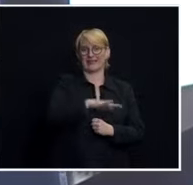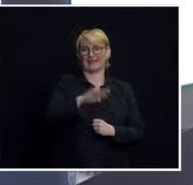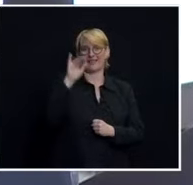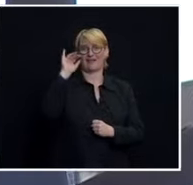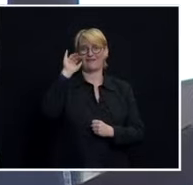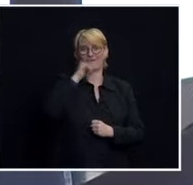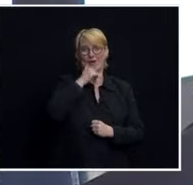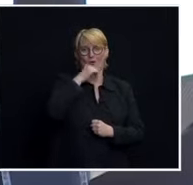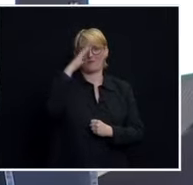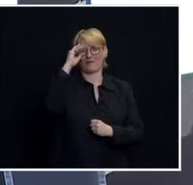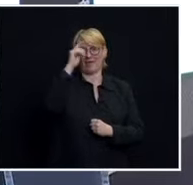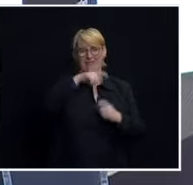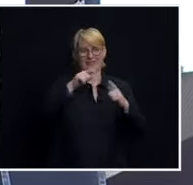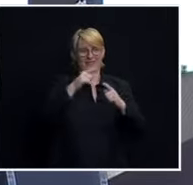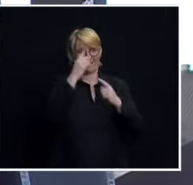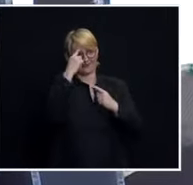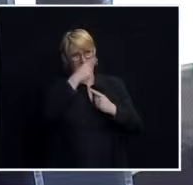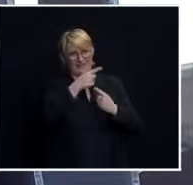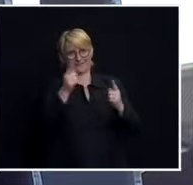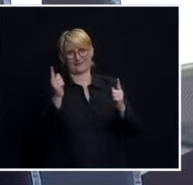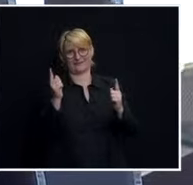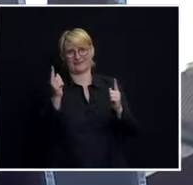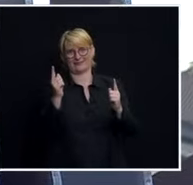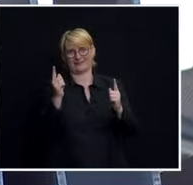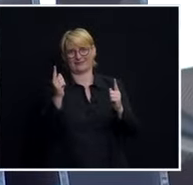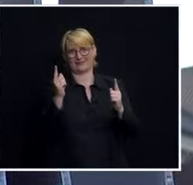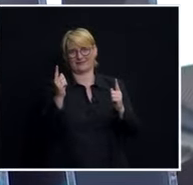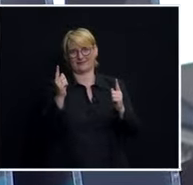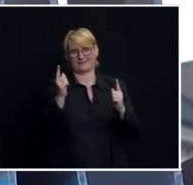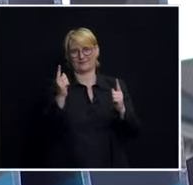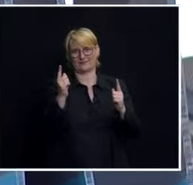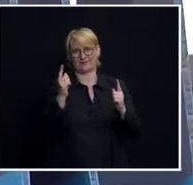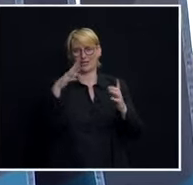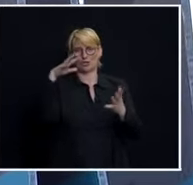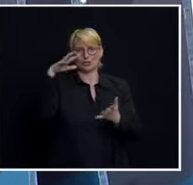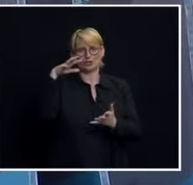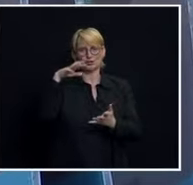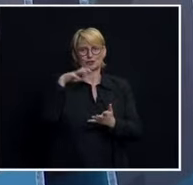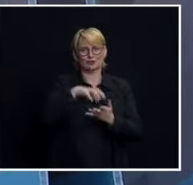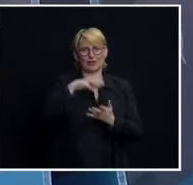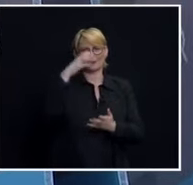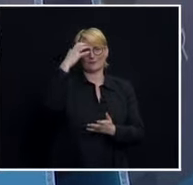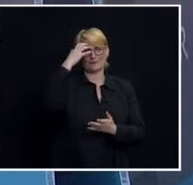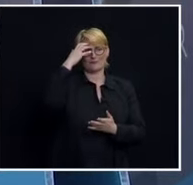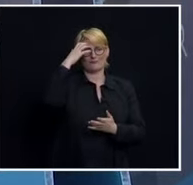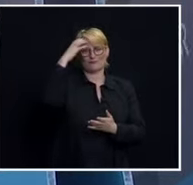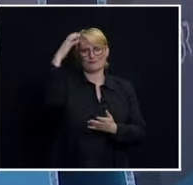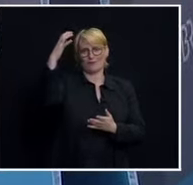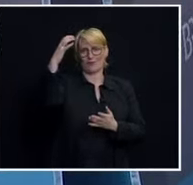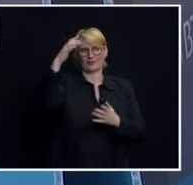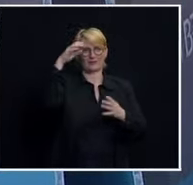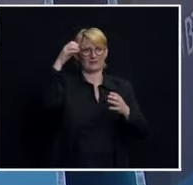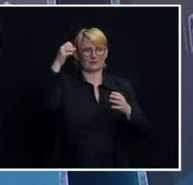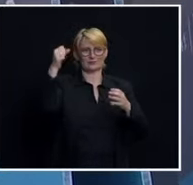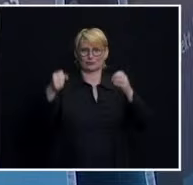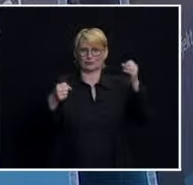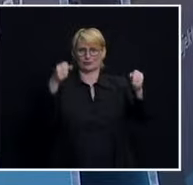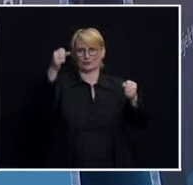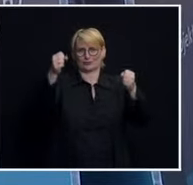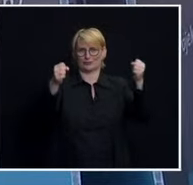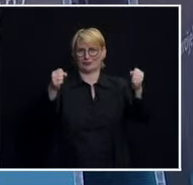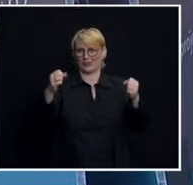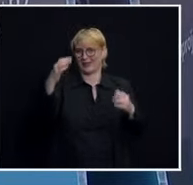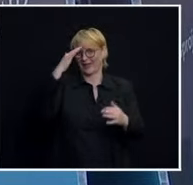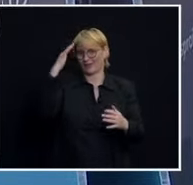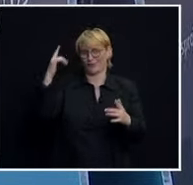Männer gedenken, die uns heute in Stadt München begegnet sind, erinnern uns wirklich eindringlich daran,